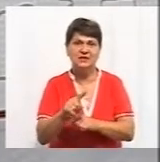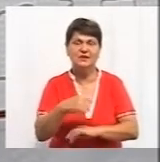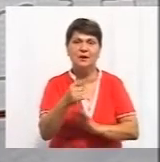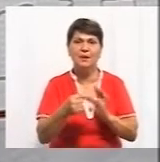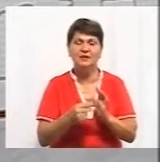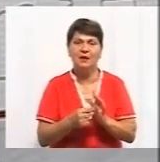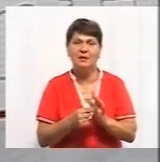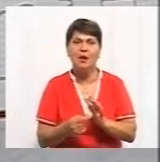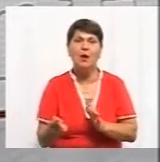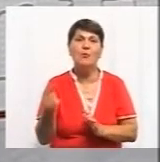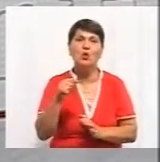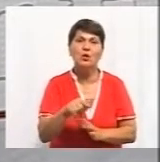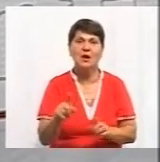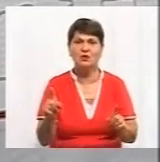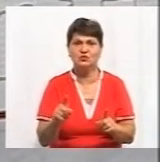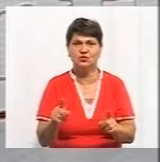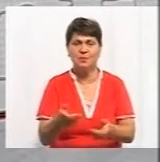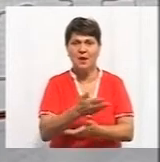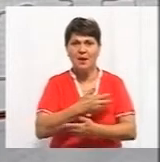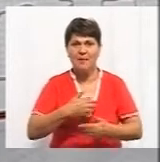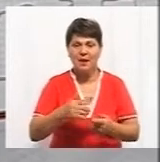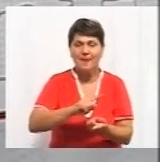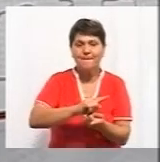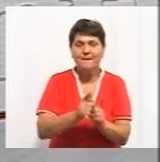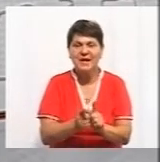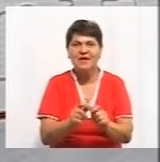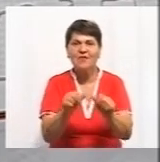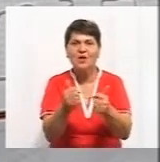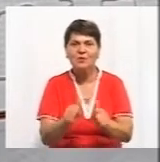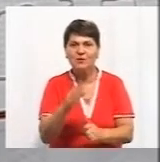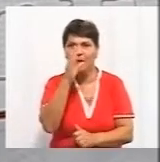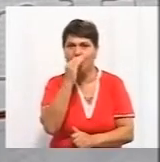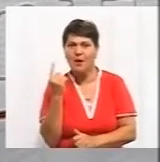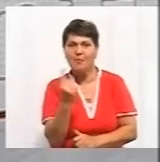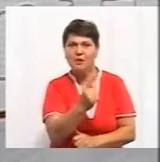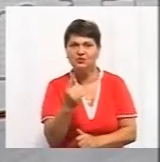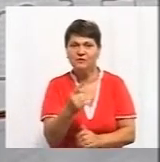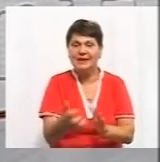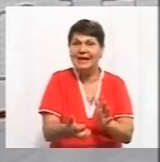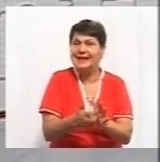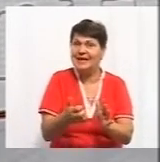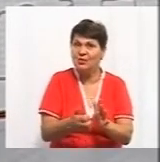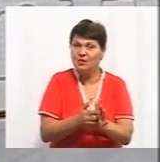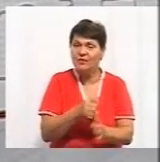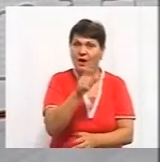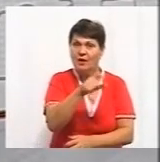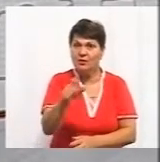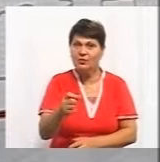ви, ну, скажімо, ми десь переформатовуємо ті маршрути, де бачимо, що не догружені, де кількість